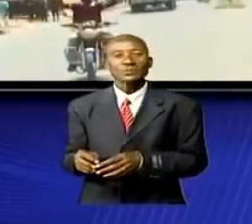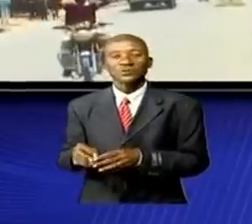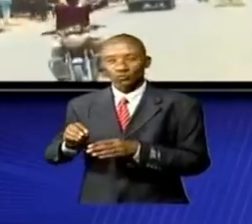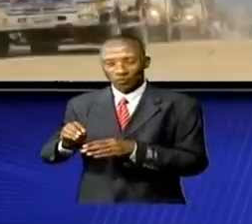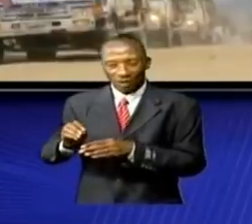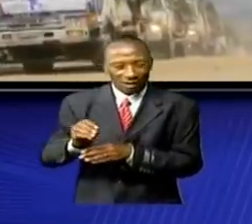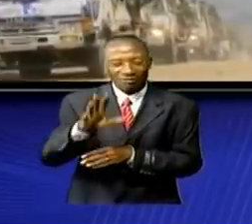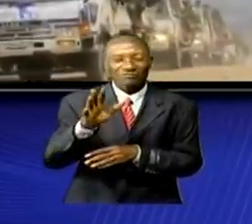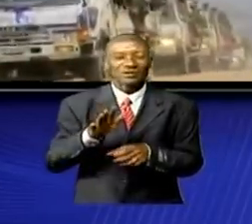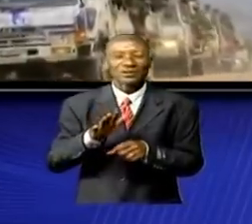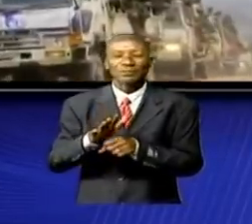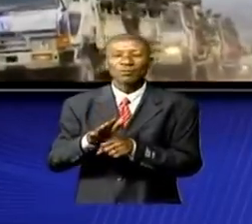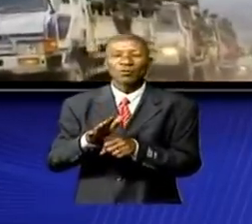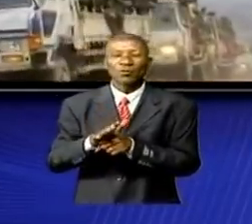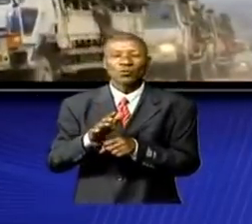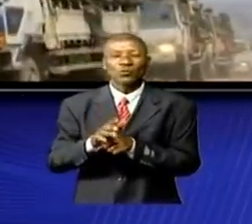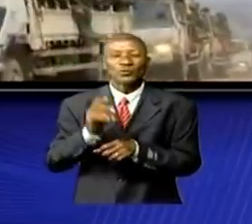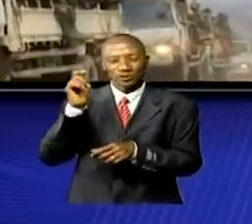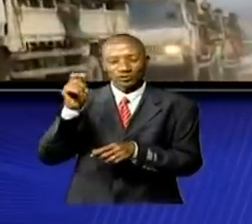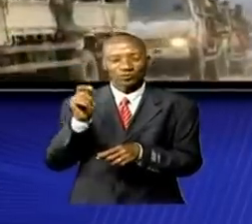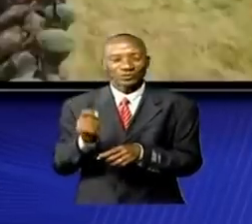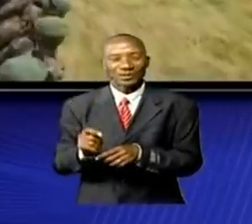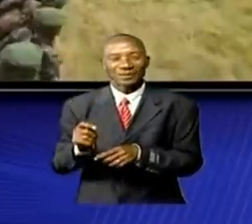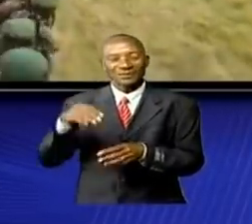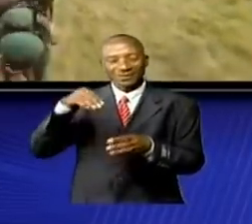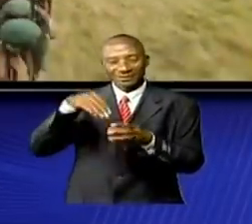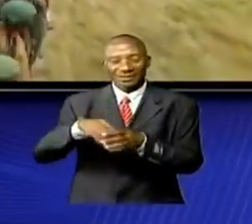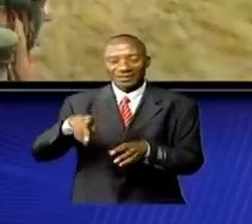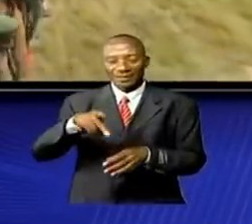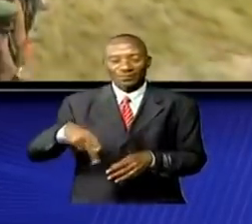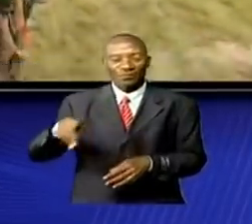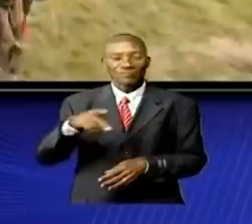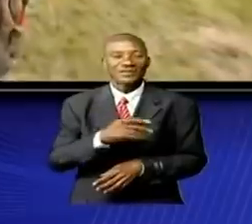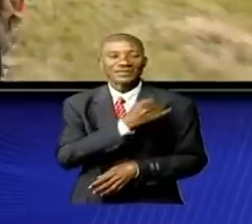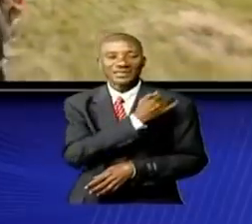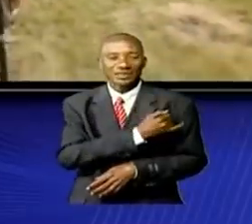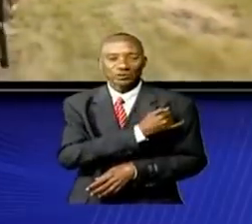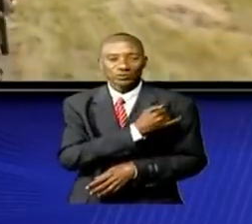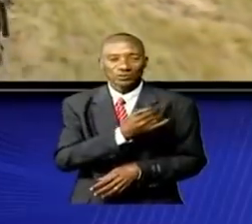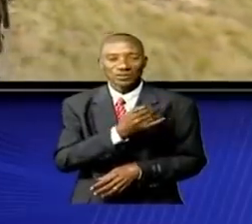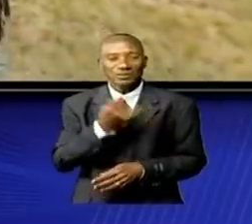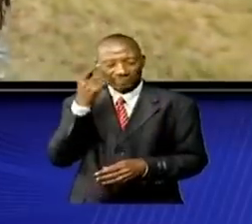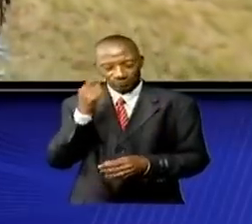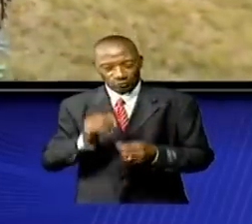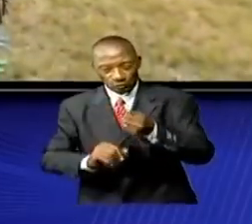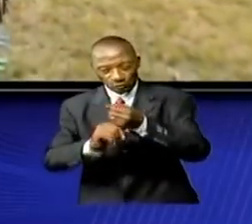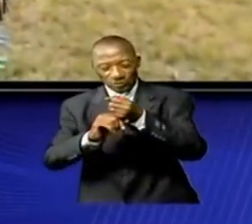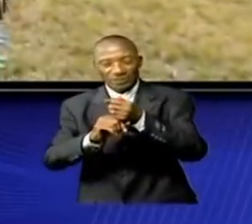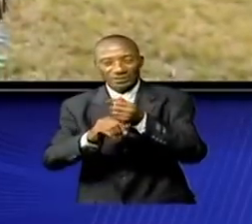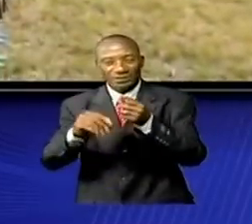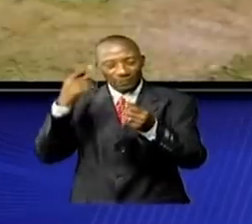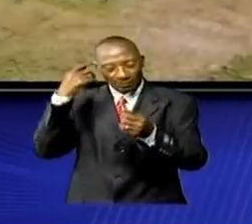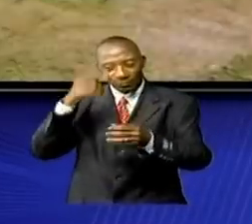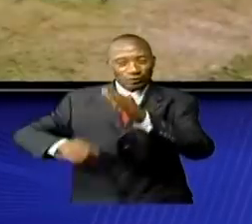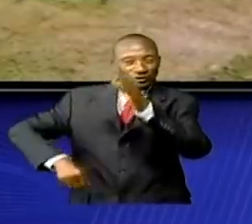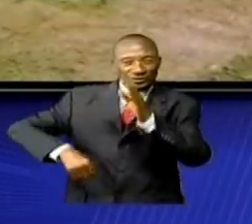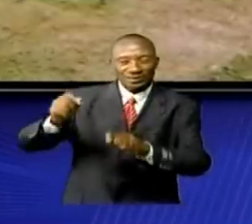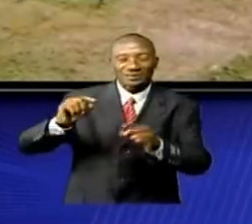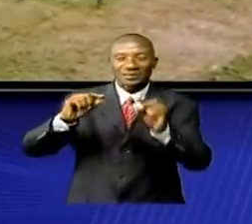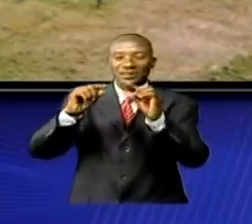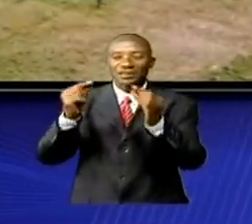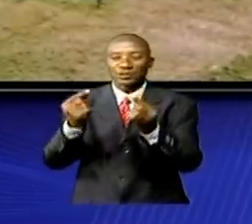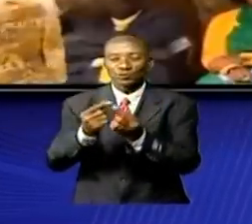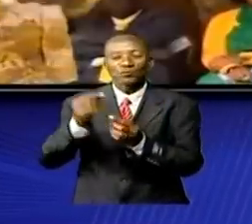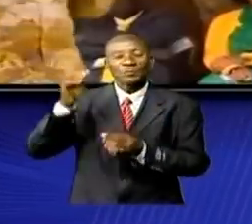les effectifs dans la province de l'Ituri à Bunia pour la traque des groupes terroristes. Vous l'avez suivi dans ce